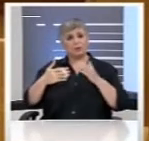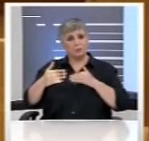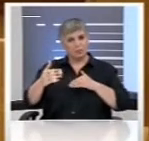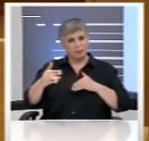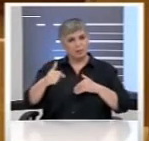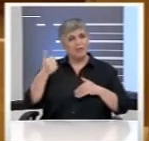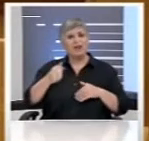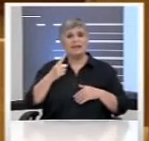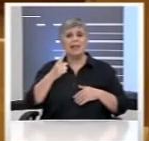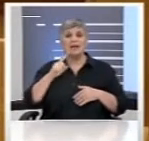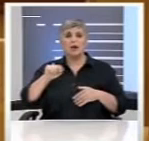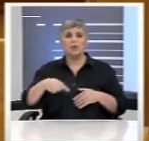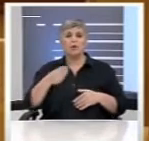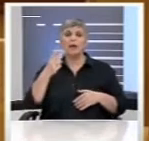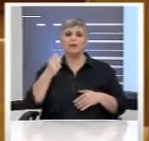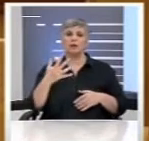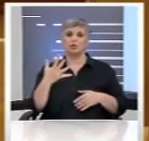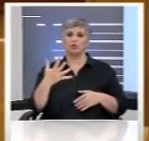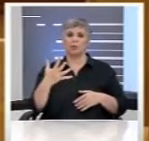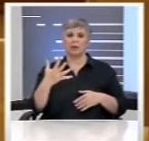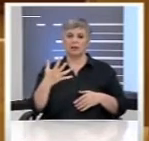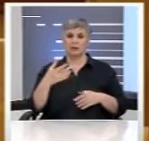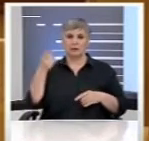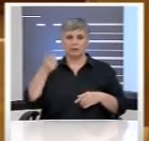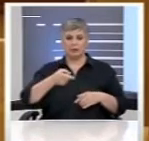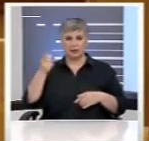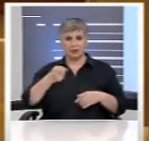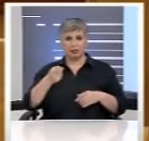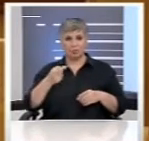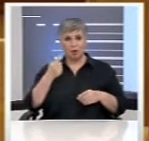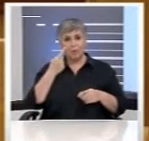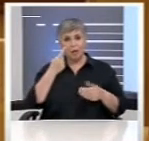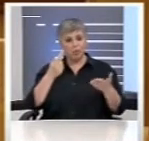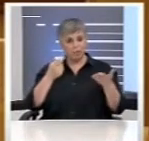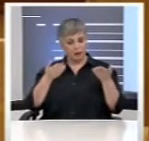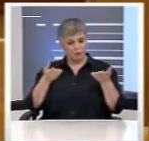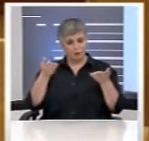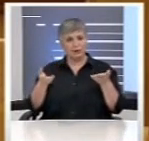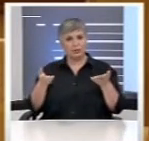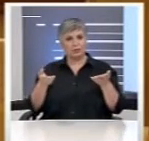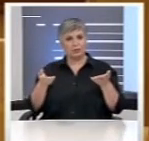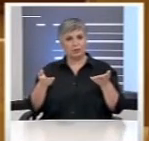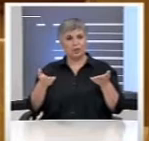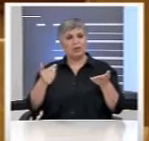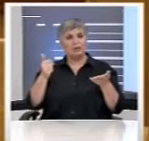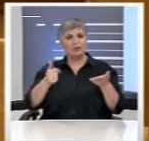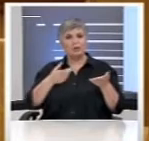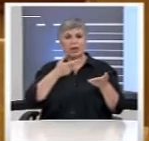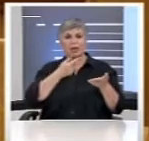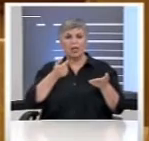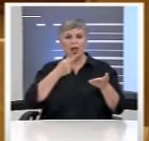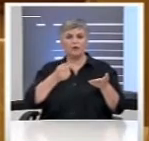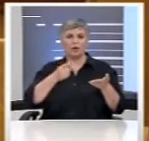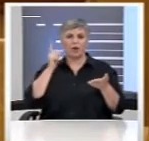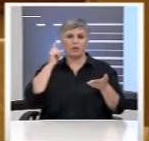στο 1,25%, εύκολα προκύπτει το μέγεθος της αναδιάρθρωσης του κορμού